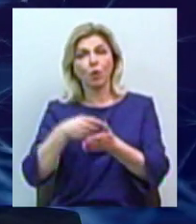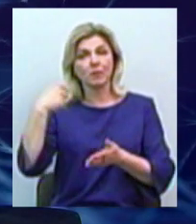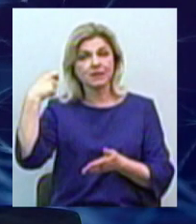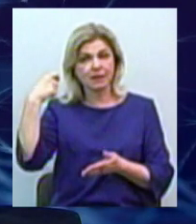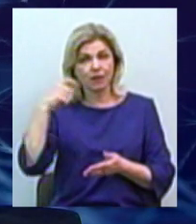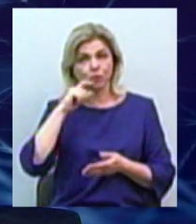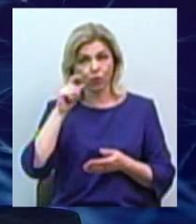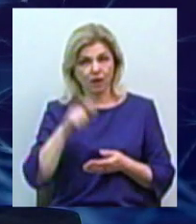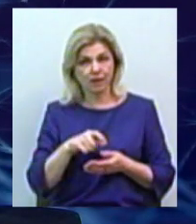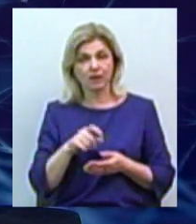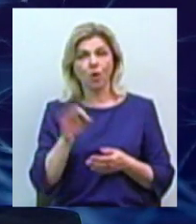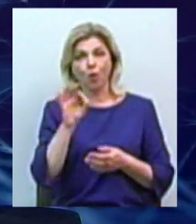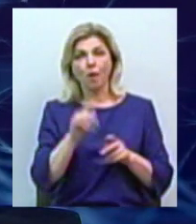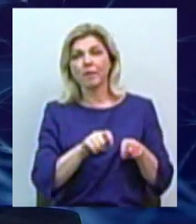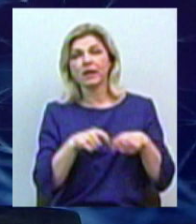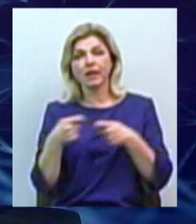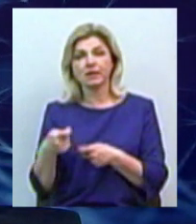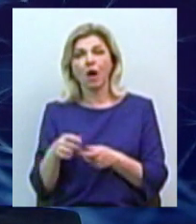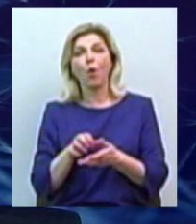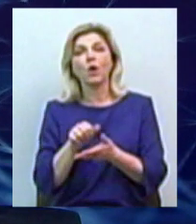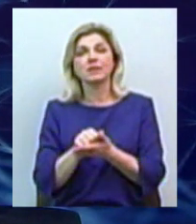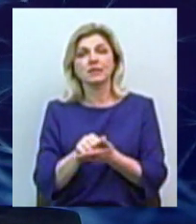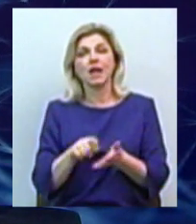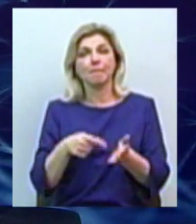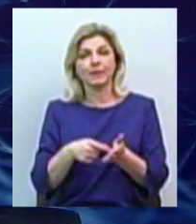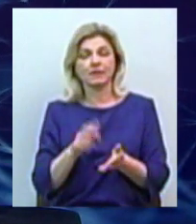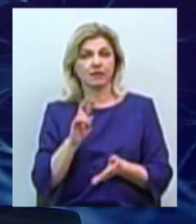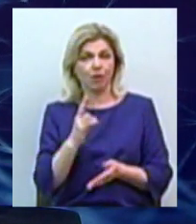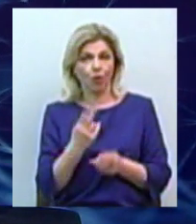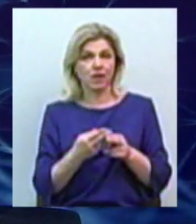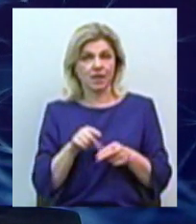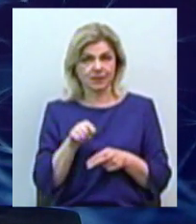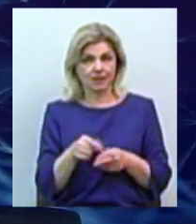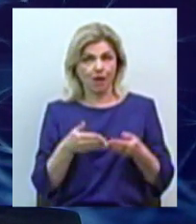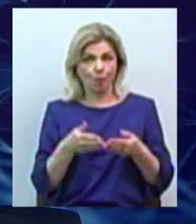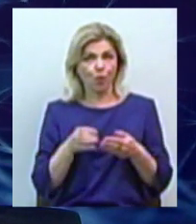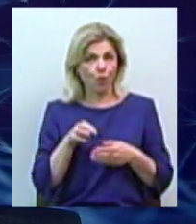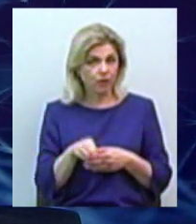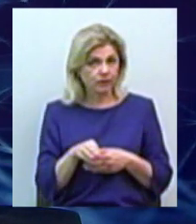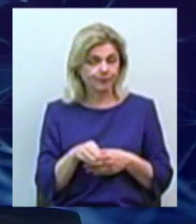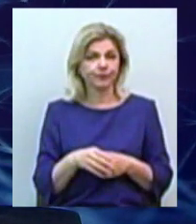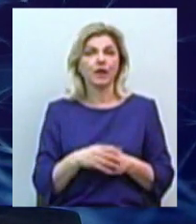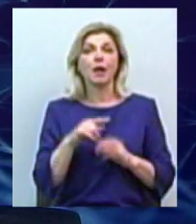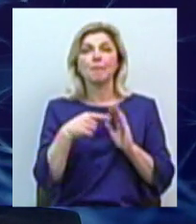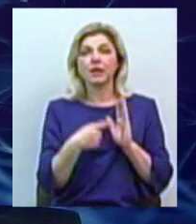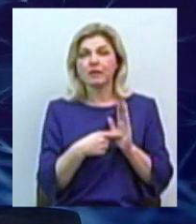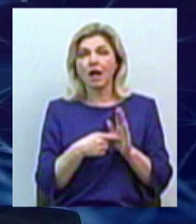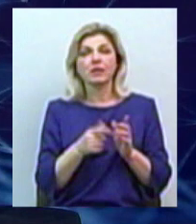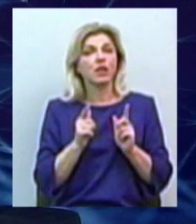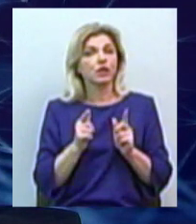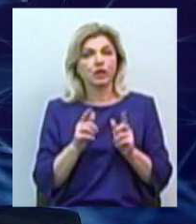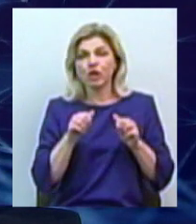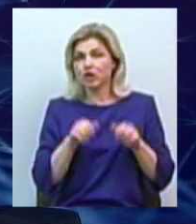передачі в концесію місту Миколаєва, цього порту. Разом з тим, питання позитивно не вирішилося,